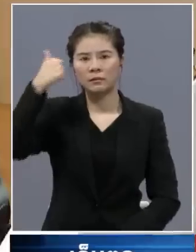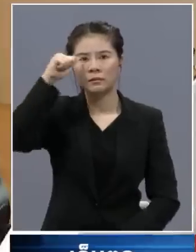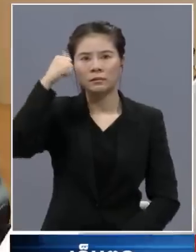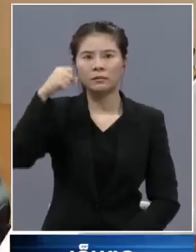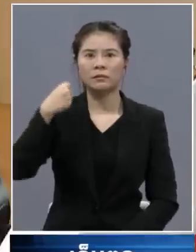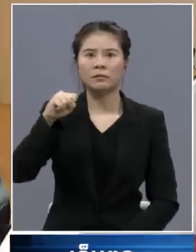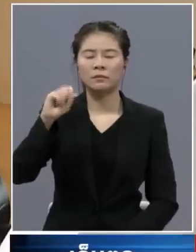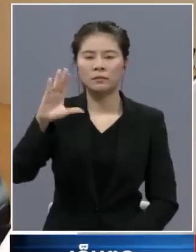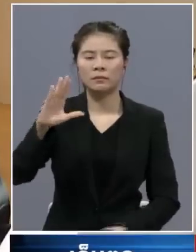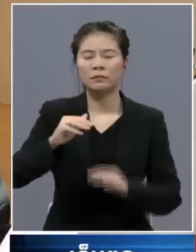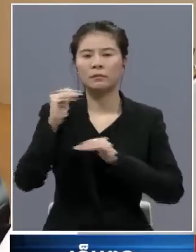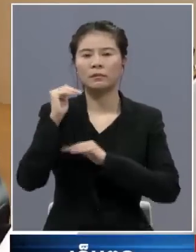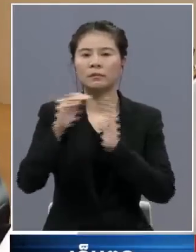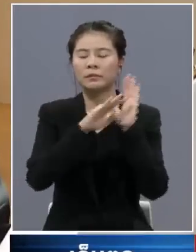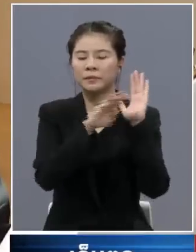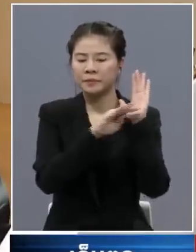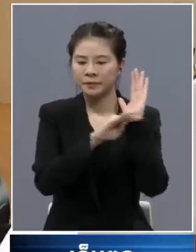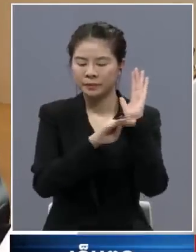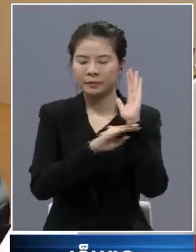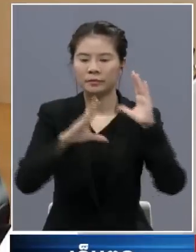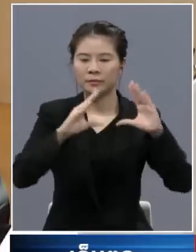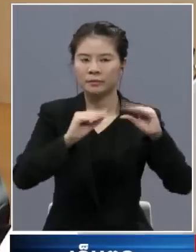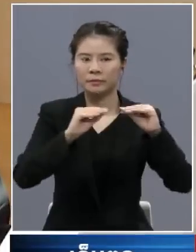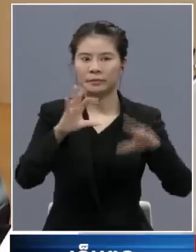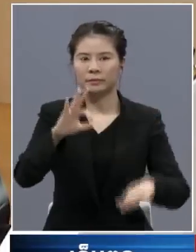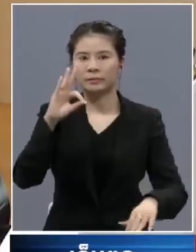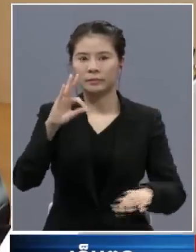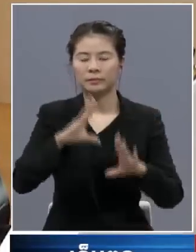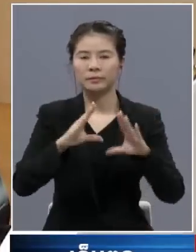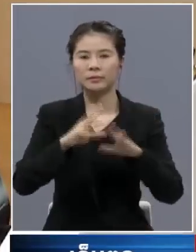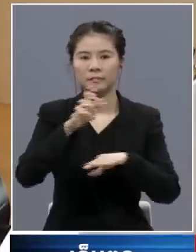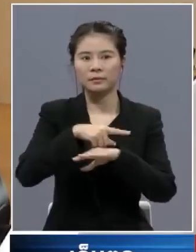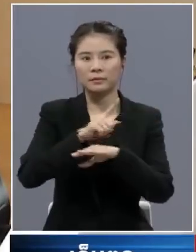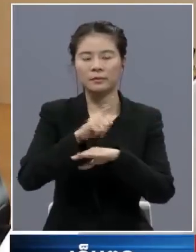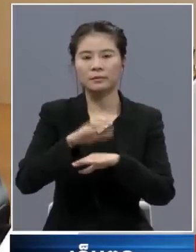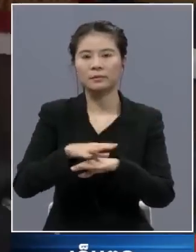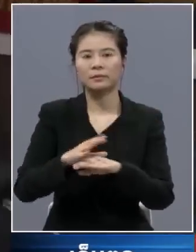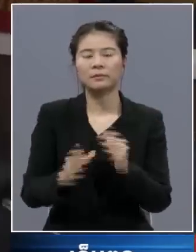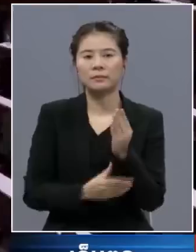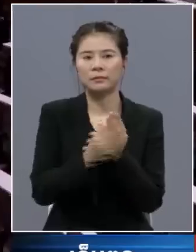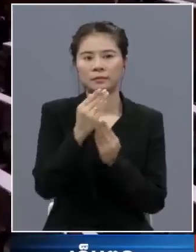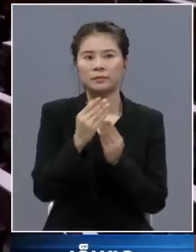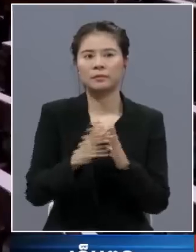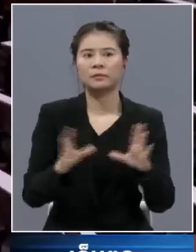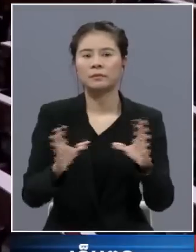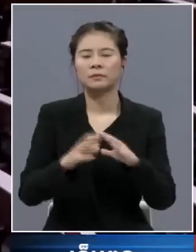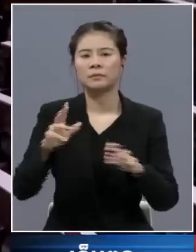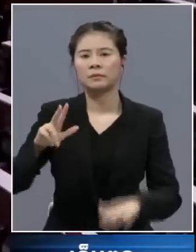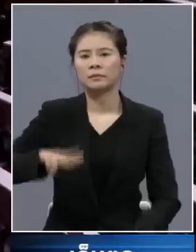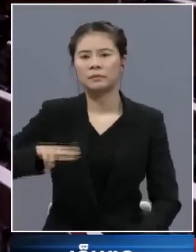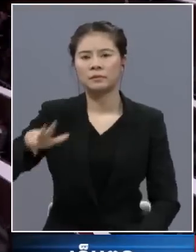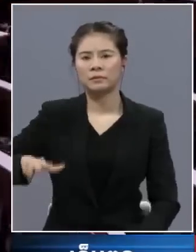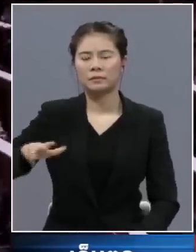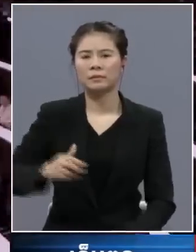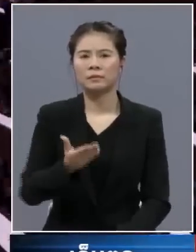ก็ตามมาด้วยขั้นตอนการประชุมเพื่อเลือกประธานสภานี่แหละทีนี้มันมีข่าวแบบนี้ครับว่าเพื่อไทยเนี่ยต่อรองขอเก้าอี้ประธานสภาเพราะก้าว